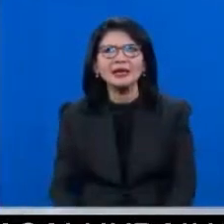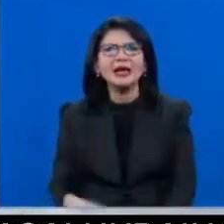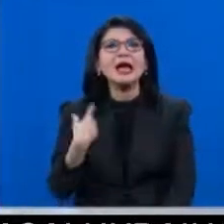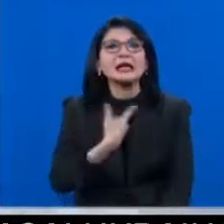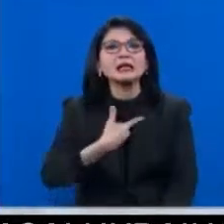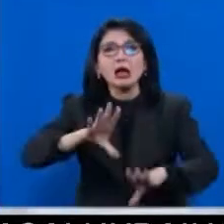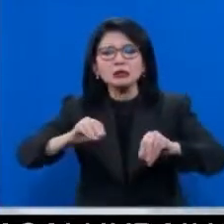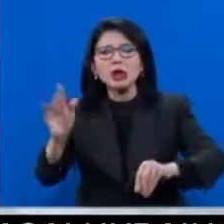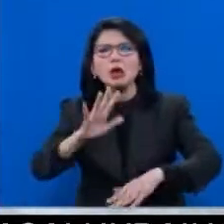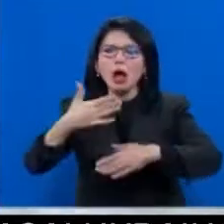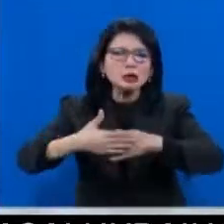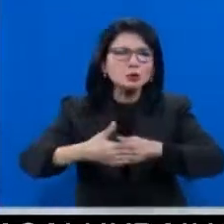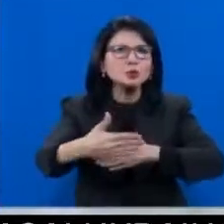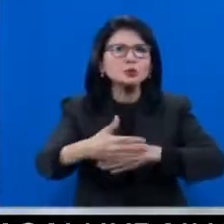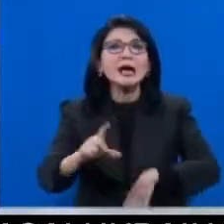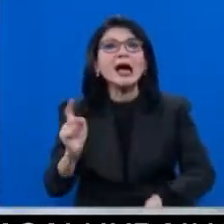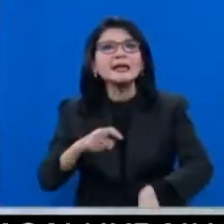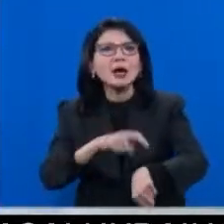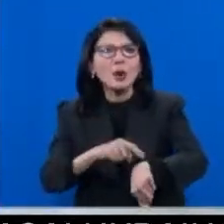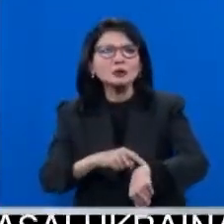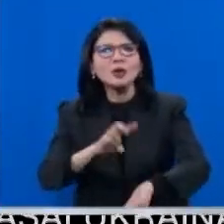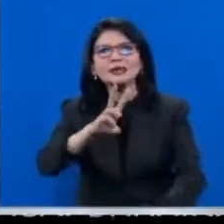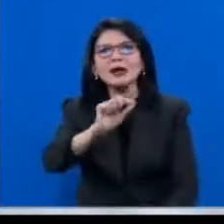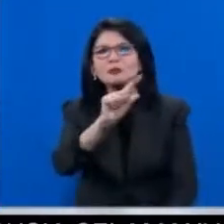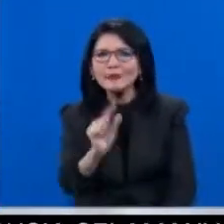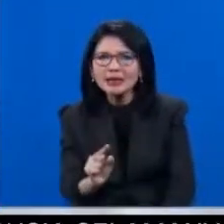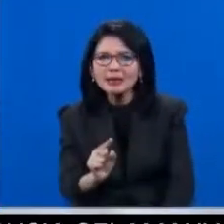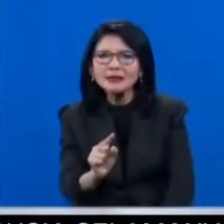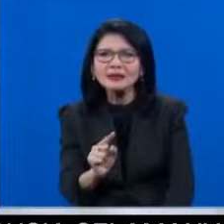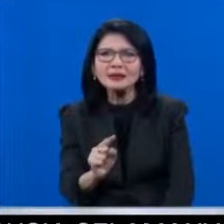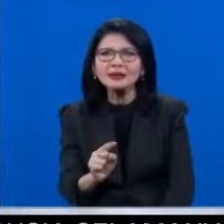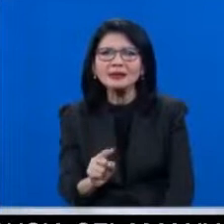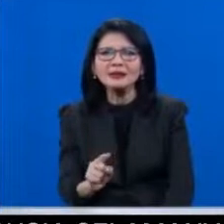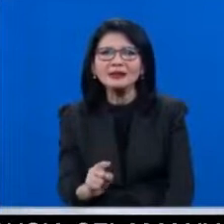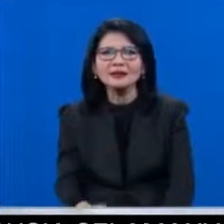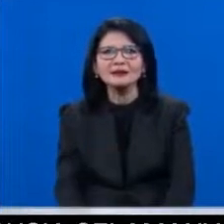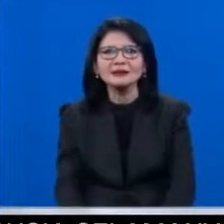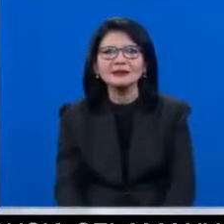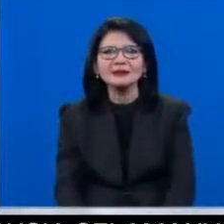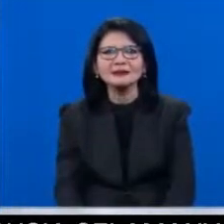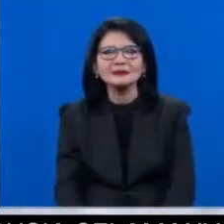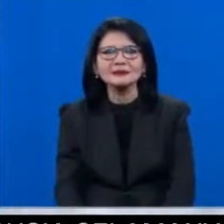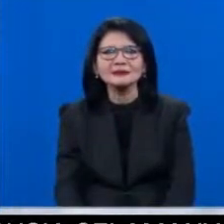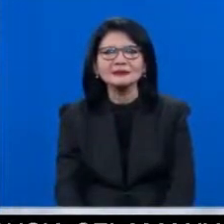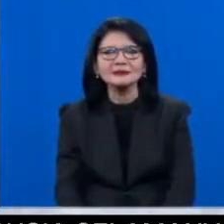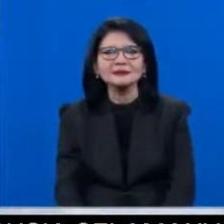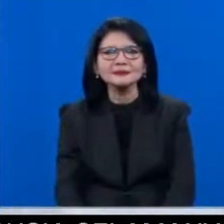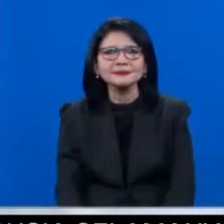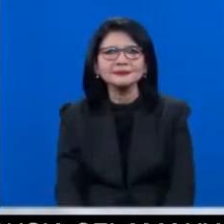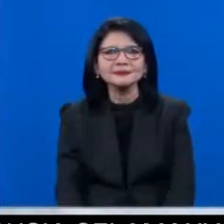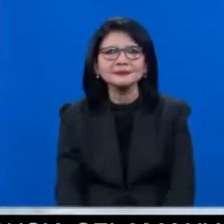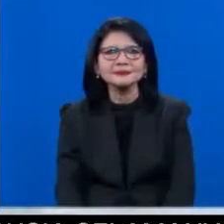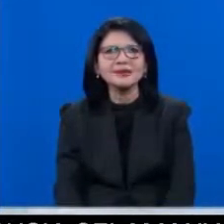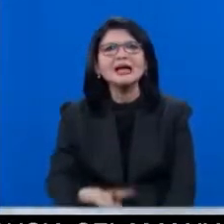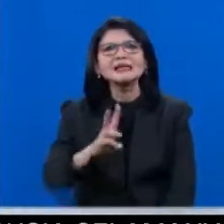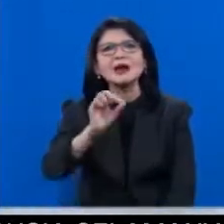Ya, mungkin kalau memang ada waktu setengah jam seperti kita, istilahnya kalau orang bilang apa, ya